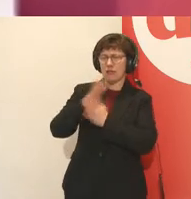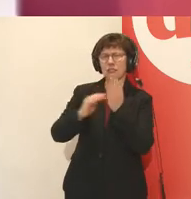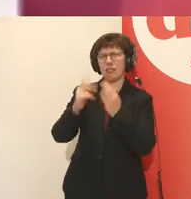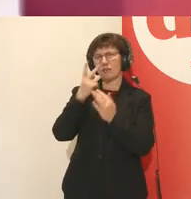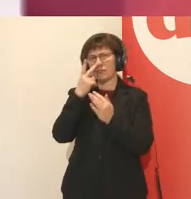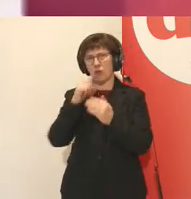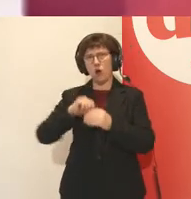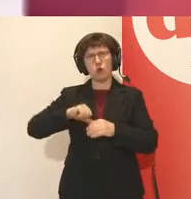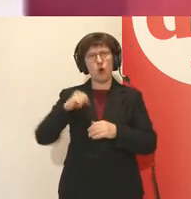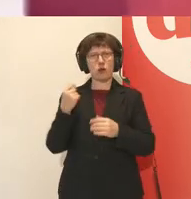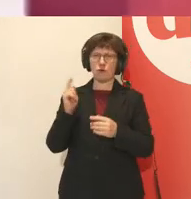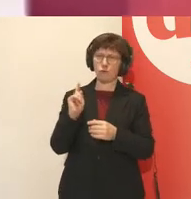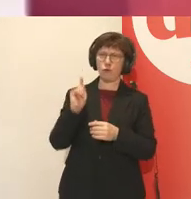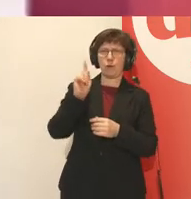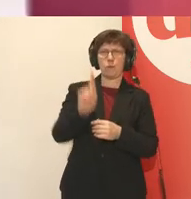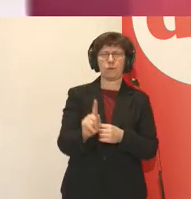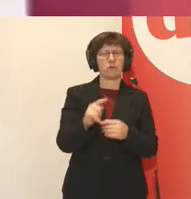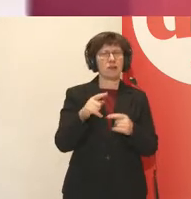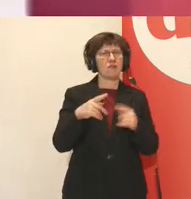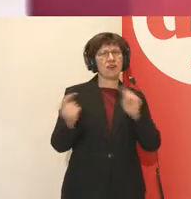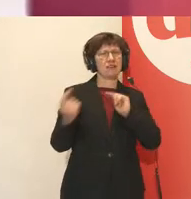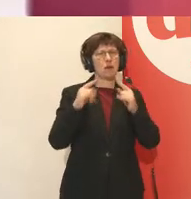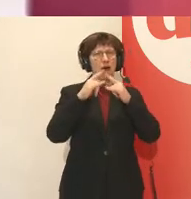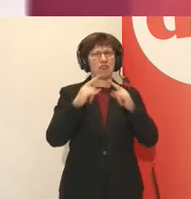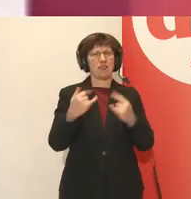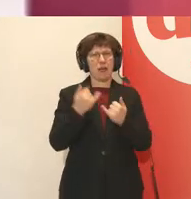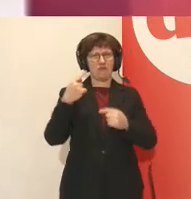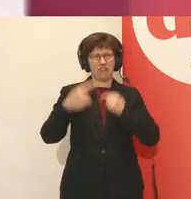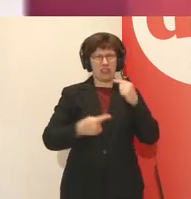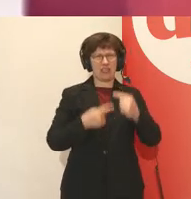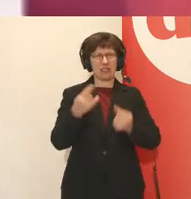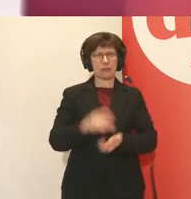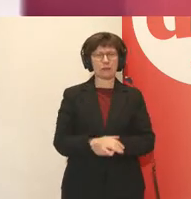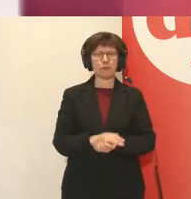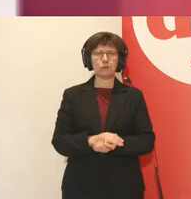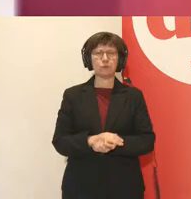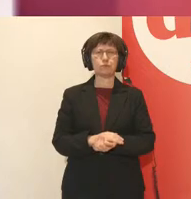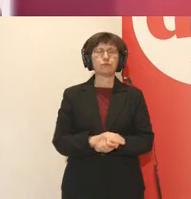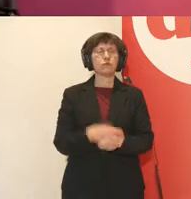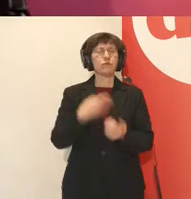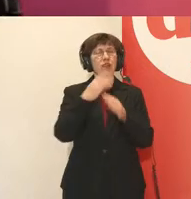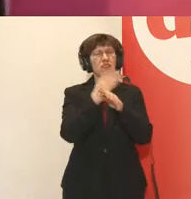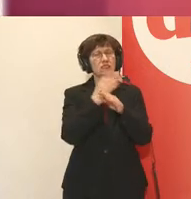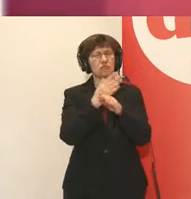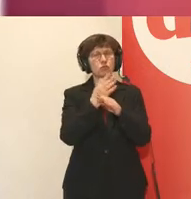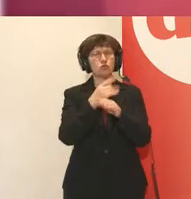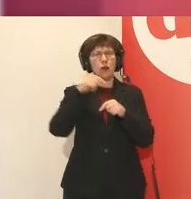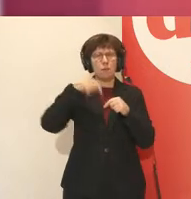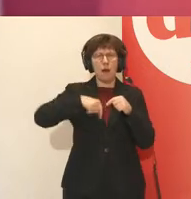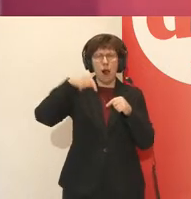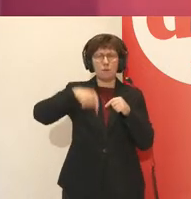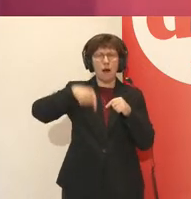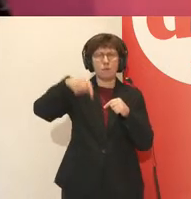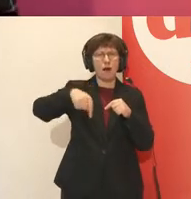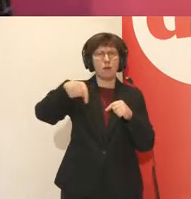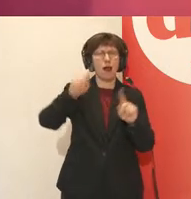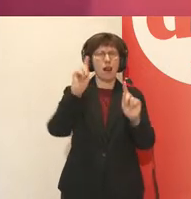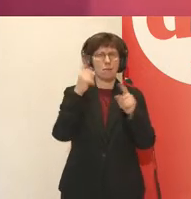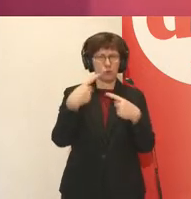heute morgen so in diese debatten camp gestartet ist wir haben zwischendrin auch immer wieder